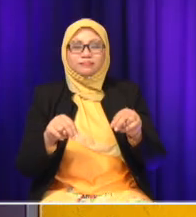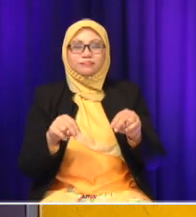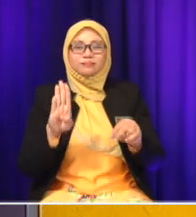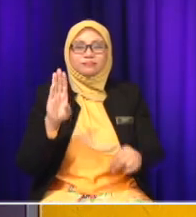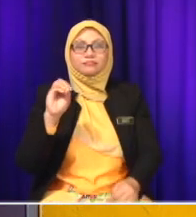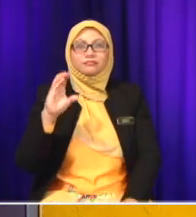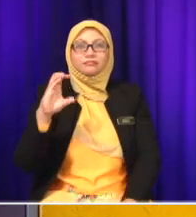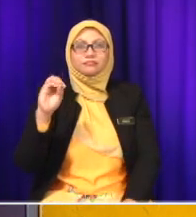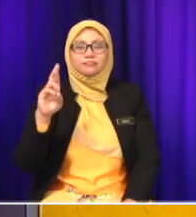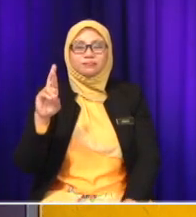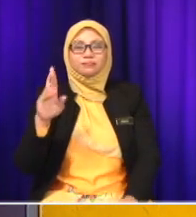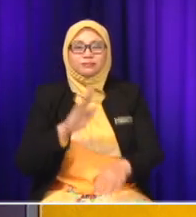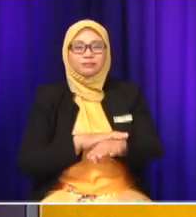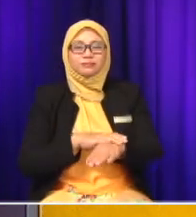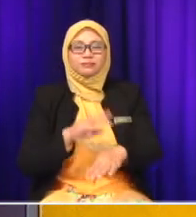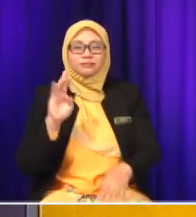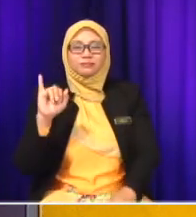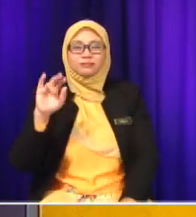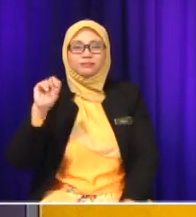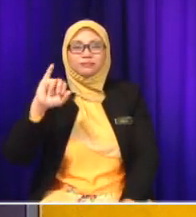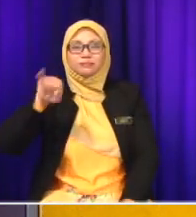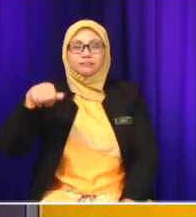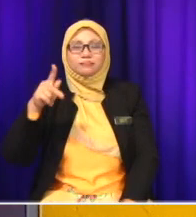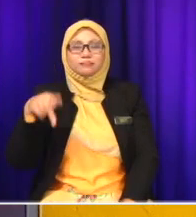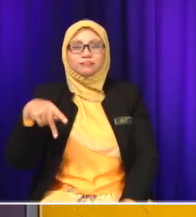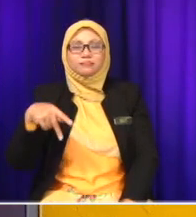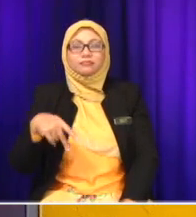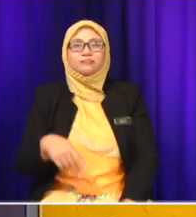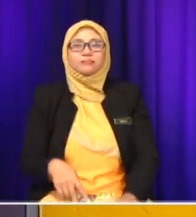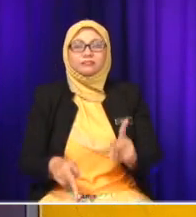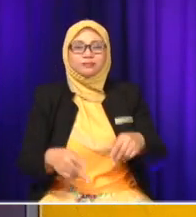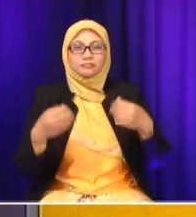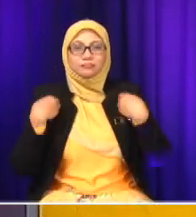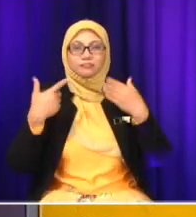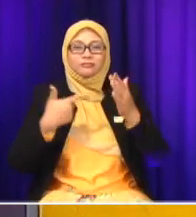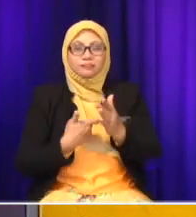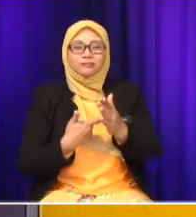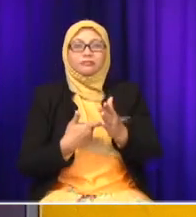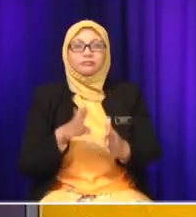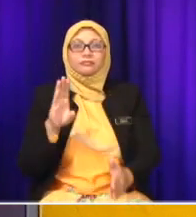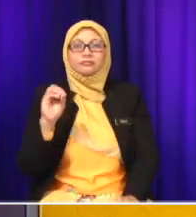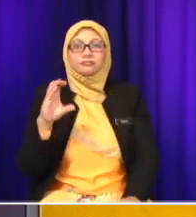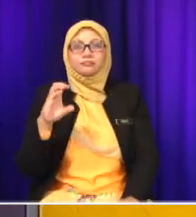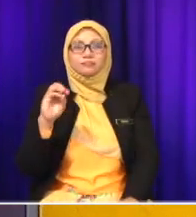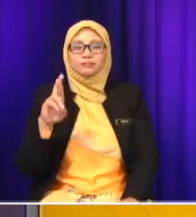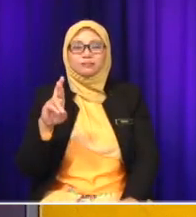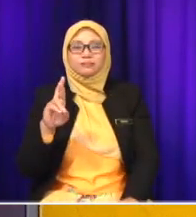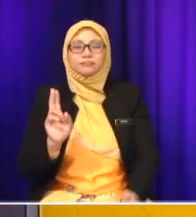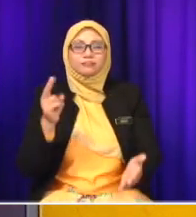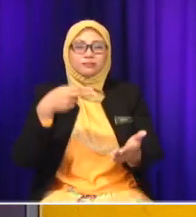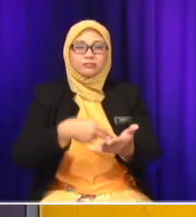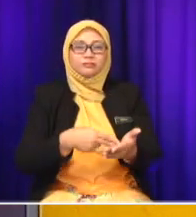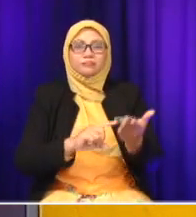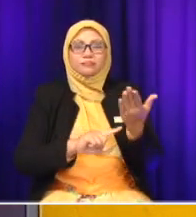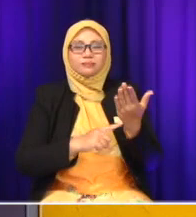sekiranya injab tersebut masih terdapat kebocoran Jadi apa yang kita kena buat kita kena ulang semula